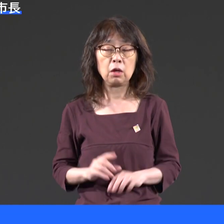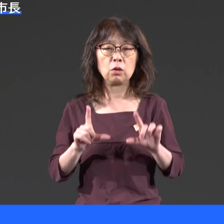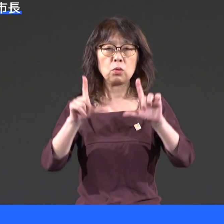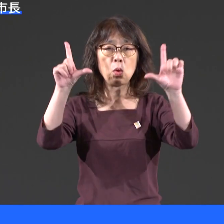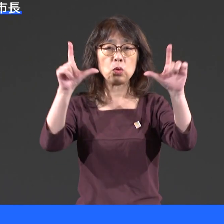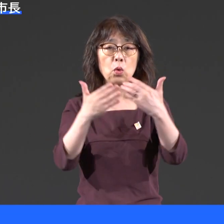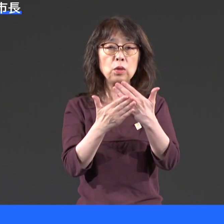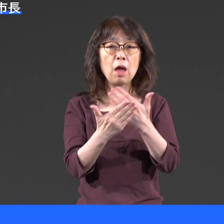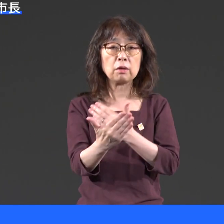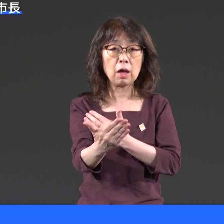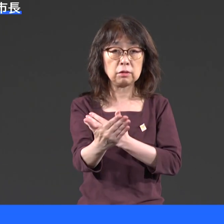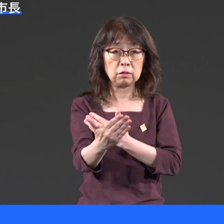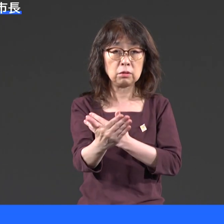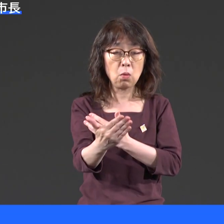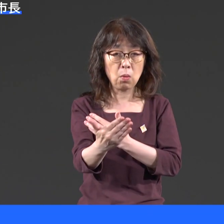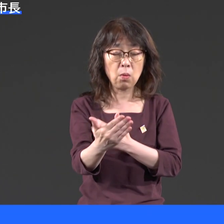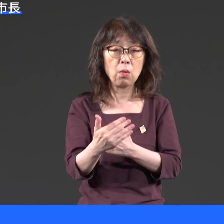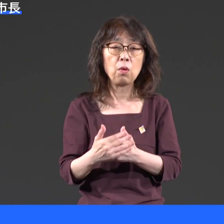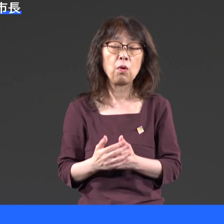ね、